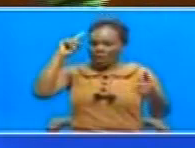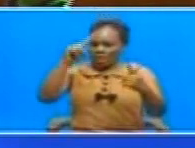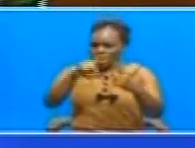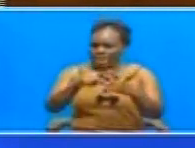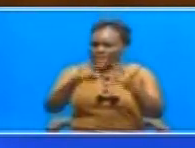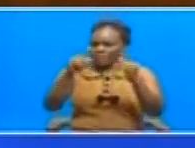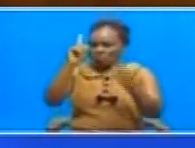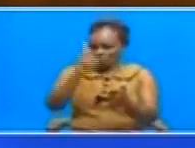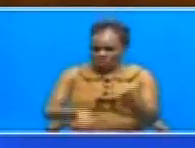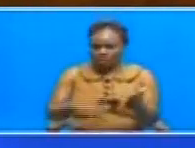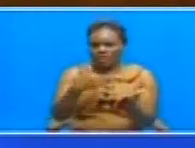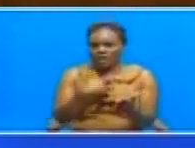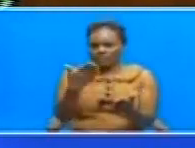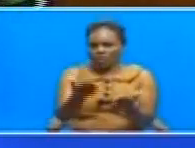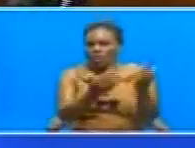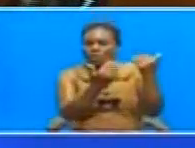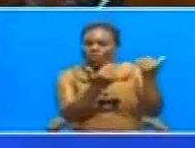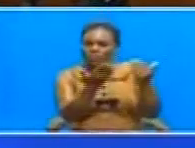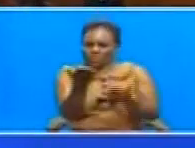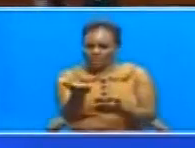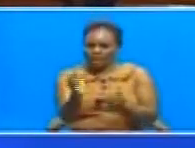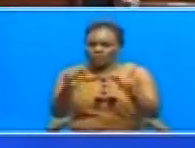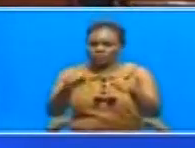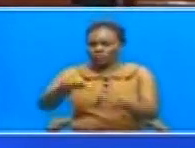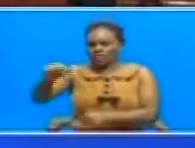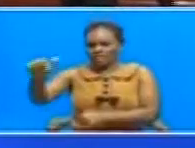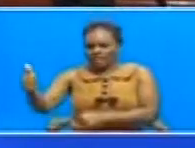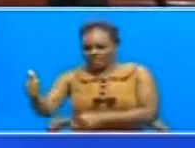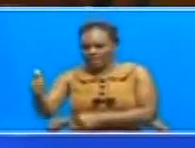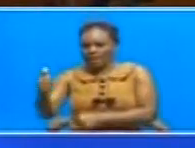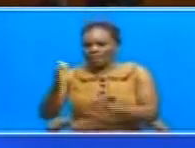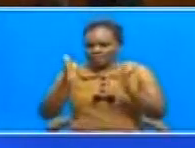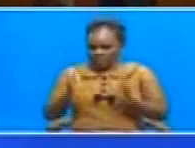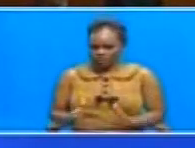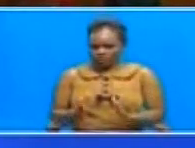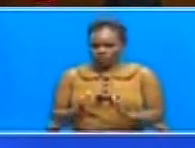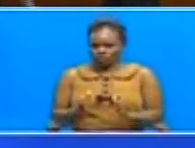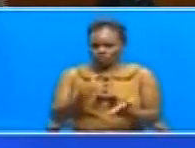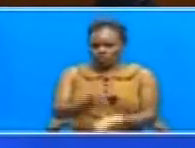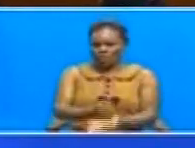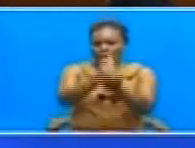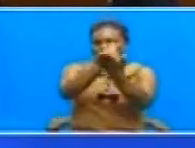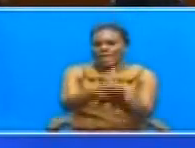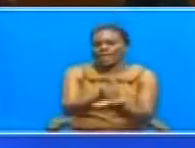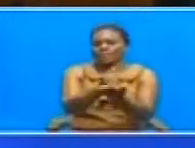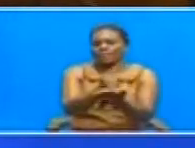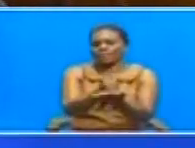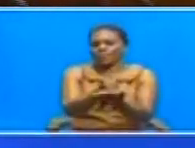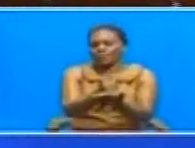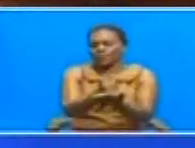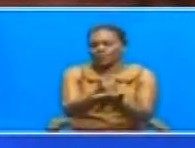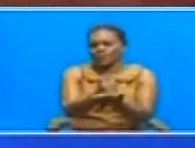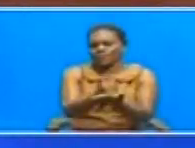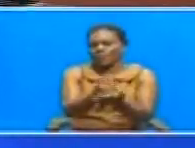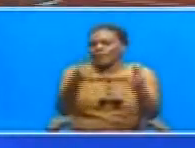hodha Philip Maiyo ambao hucheza katika ligi ya Katari, pamoja na kurejea kwa Elisha Aliwa kutowasaidia katika kipute cha ubingwa wa